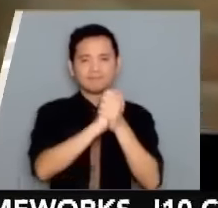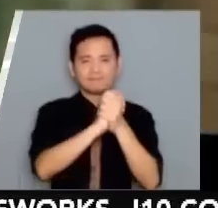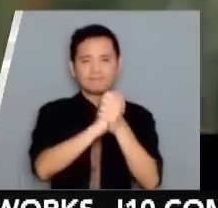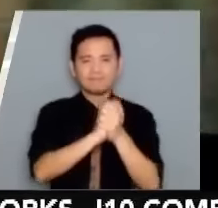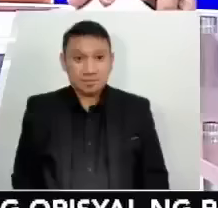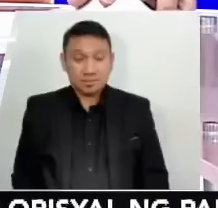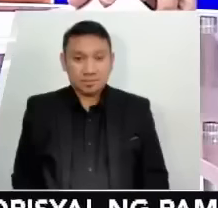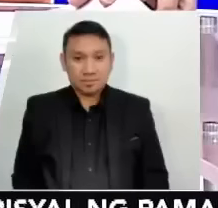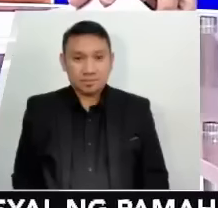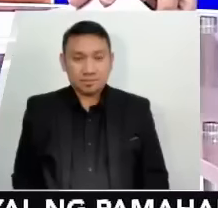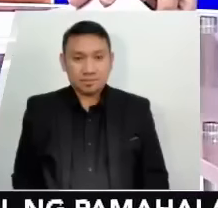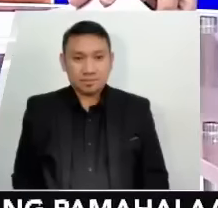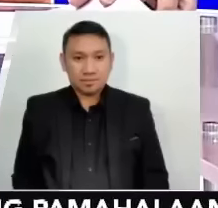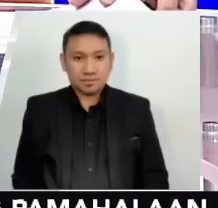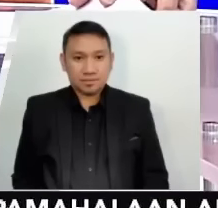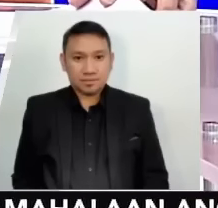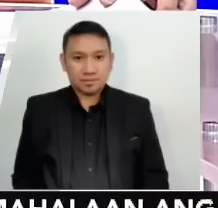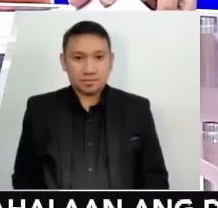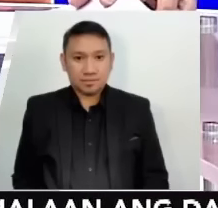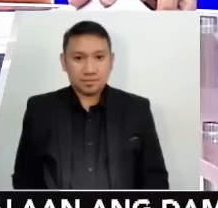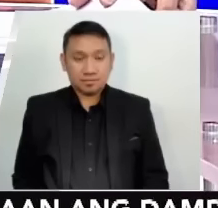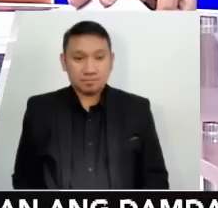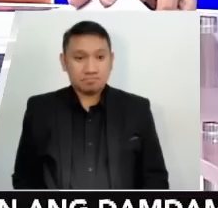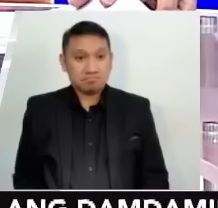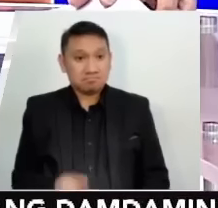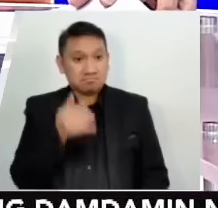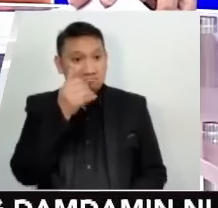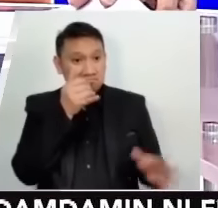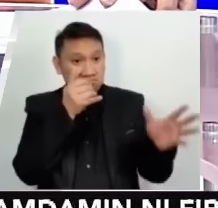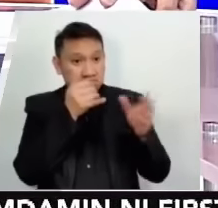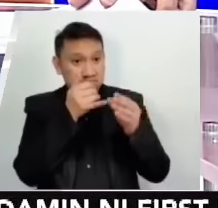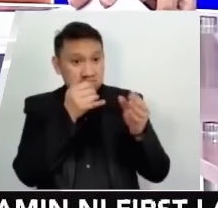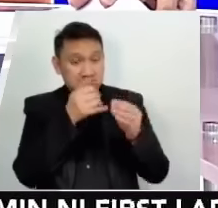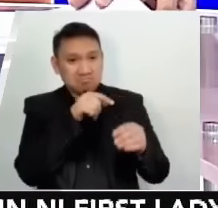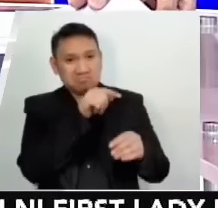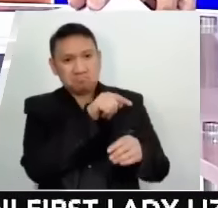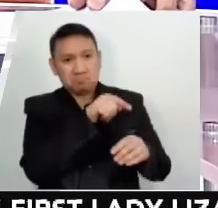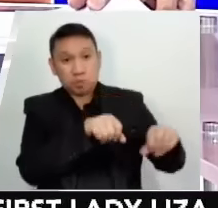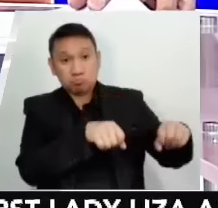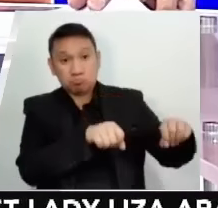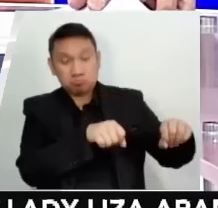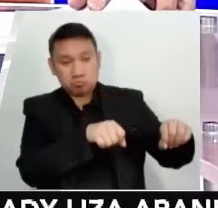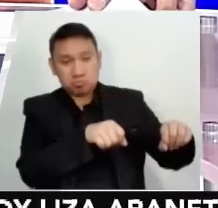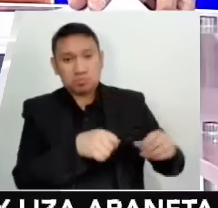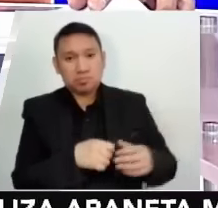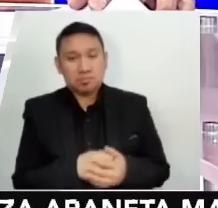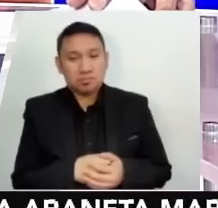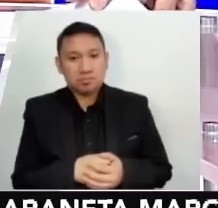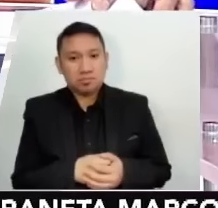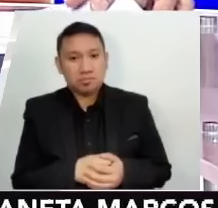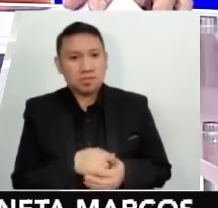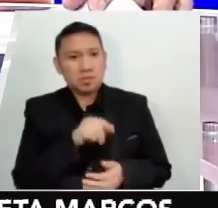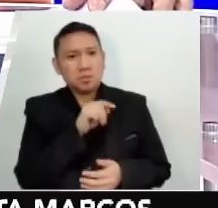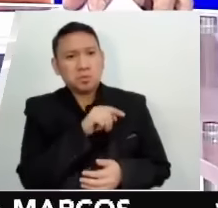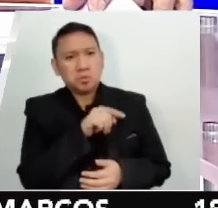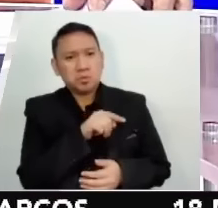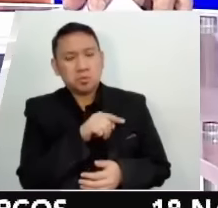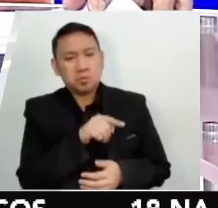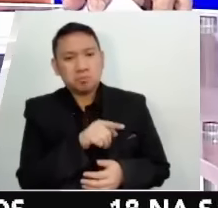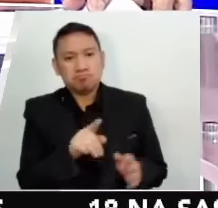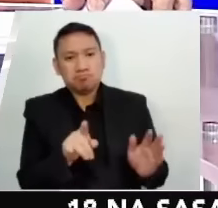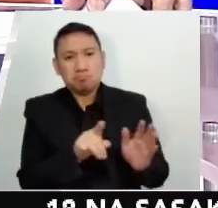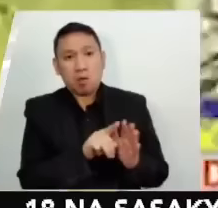Congratulations holy isang Motorcycle rider ng isang ride hailing service na iligal na dumaan sa Edsa